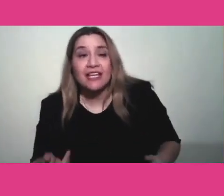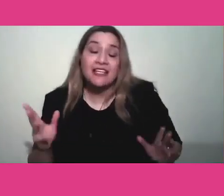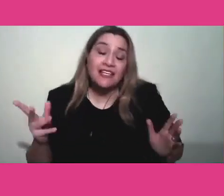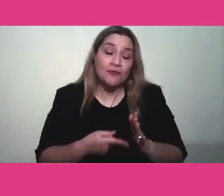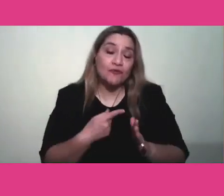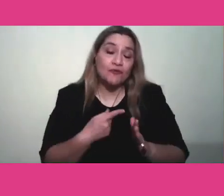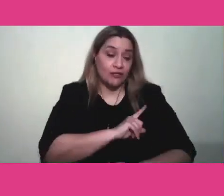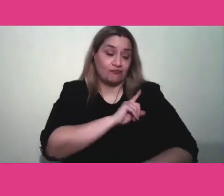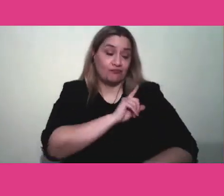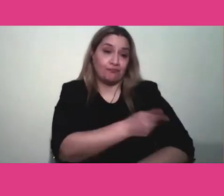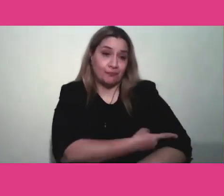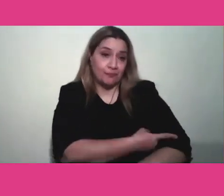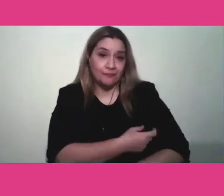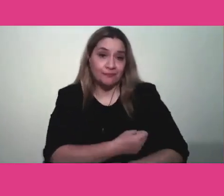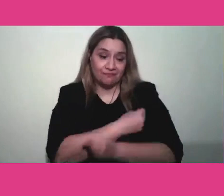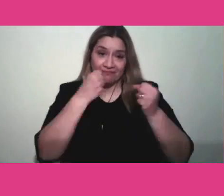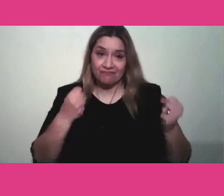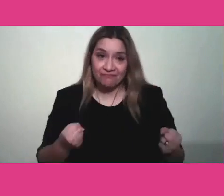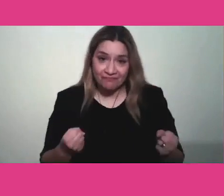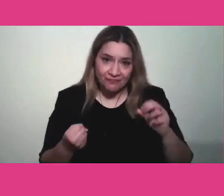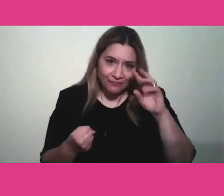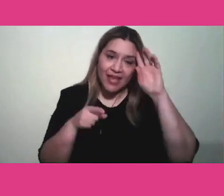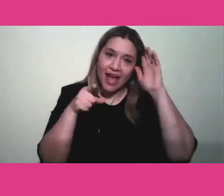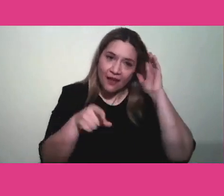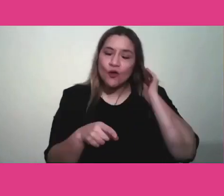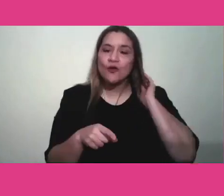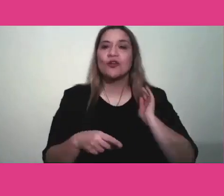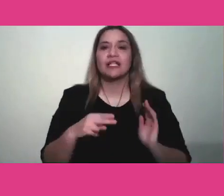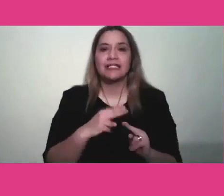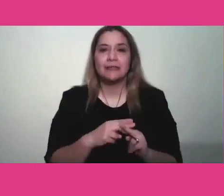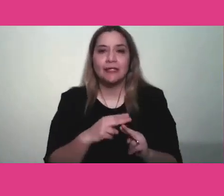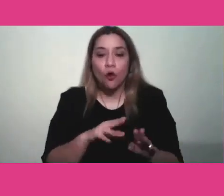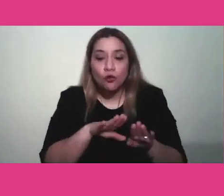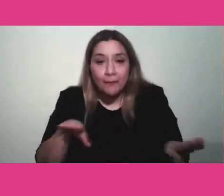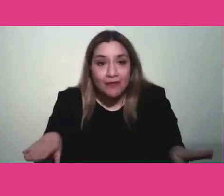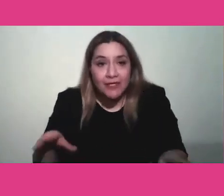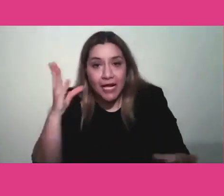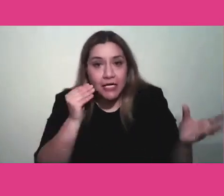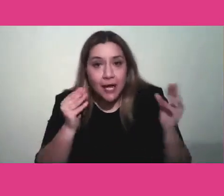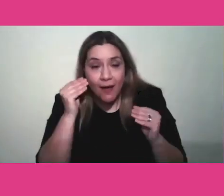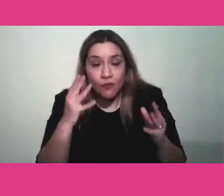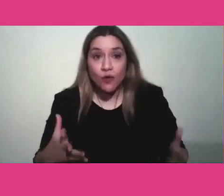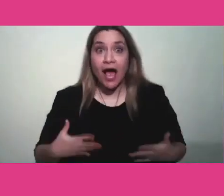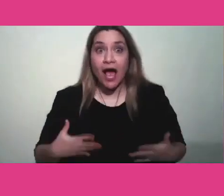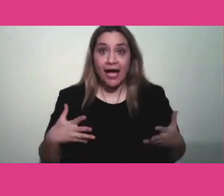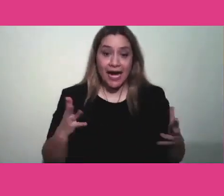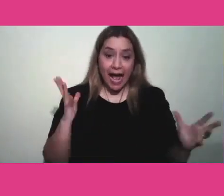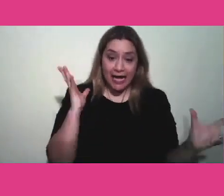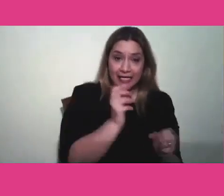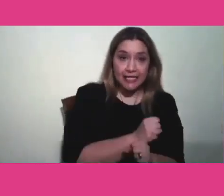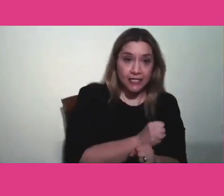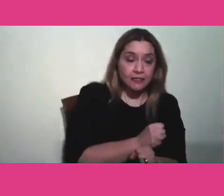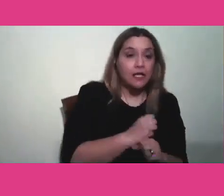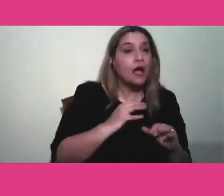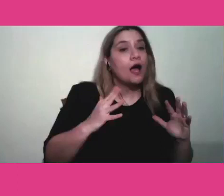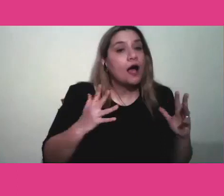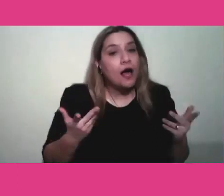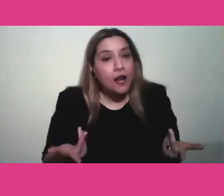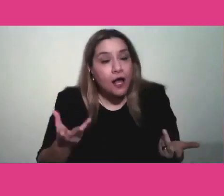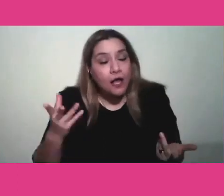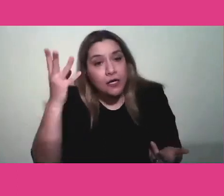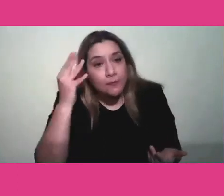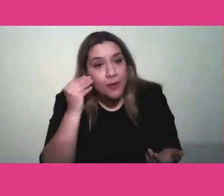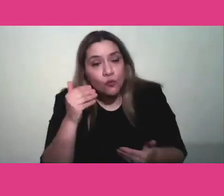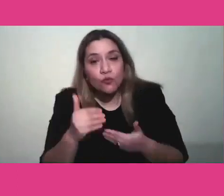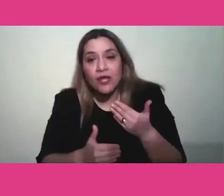από κάποιες ήττες που γνωρίζουμε. Και αυτό είναι το σημαντικότερο, τα παιδιά να γνωρίζουν και την χαρά της νίκης, αλλά και να μπουν